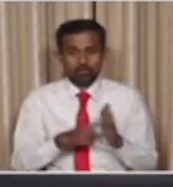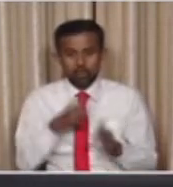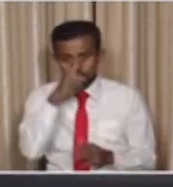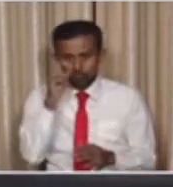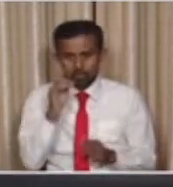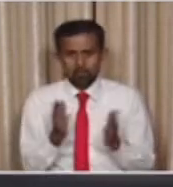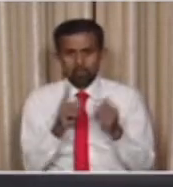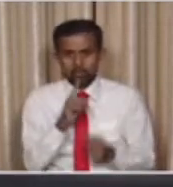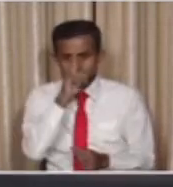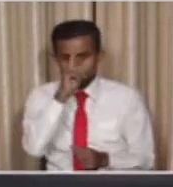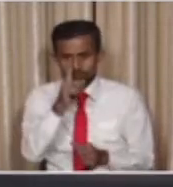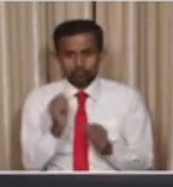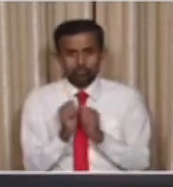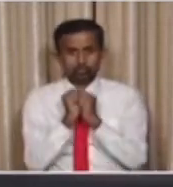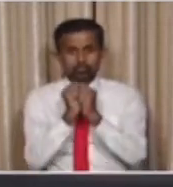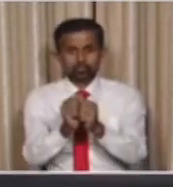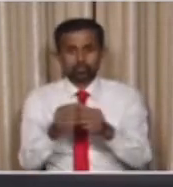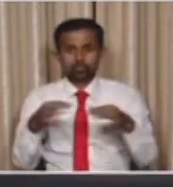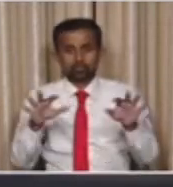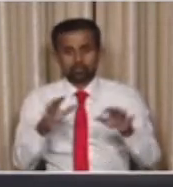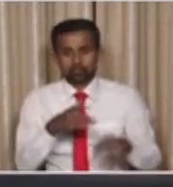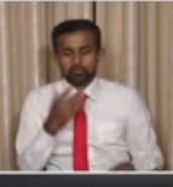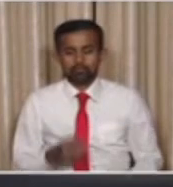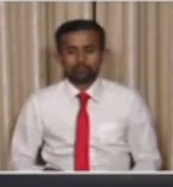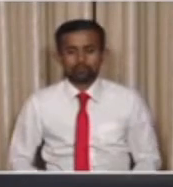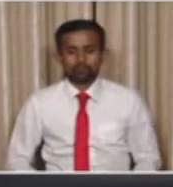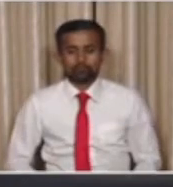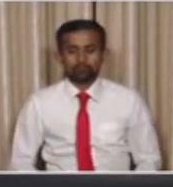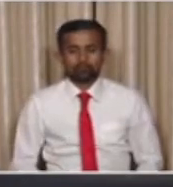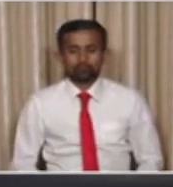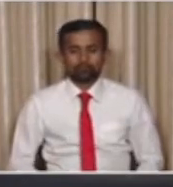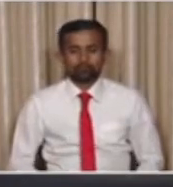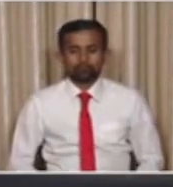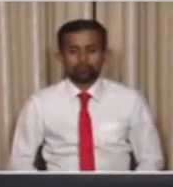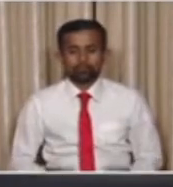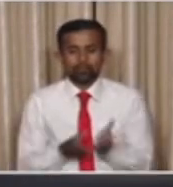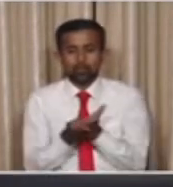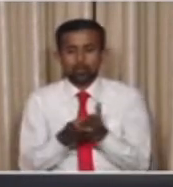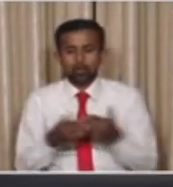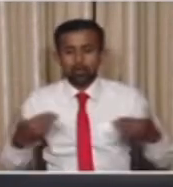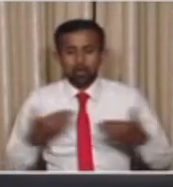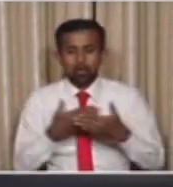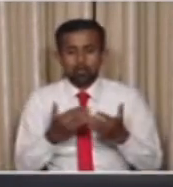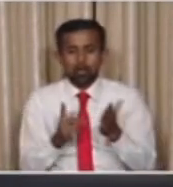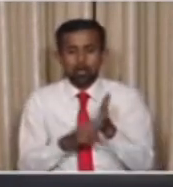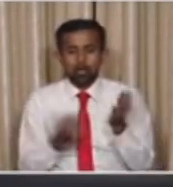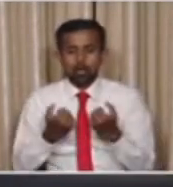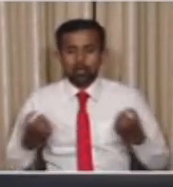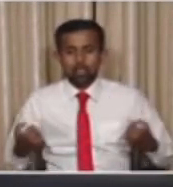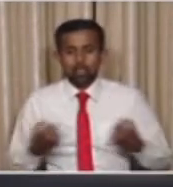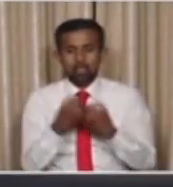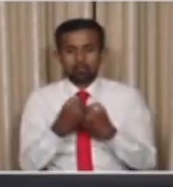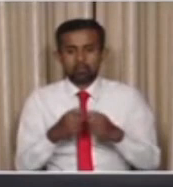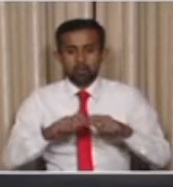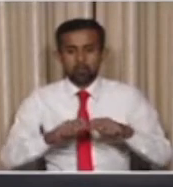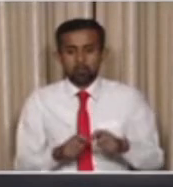මුල් සතියේද සේවය සඳහා නිදහස් කළ හැක. දුම්රිය හරස් මාර්ගයේදී ලොරියක ගැටීම නිසා